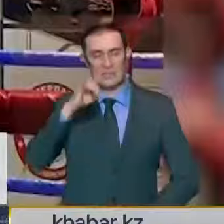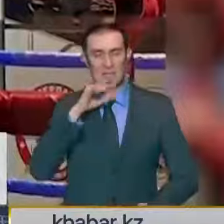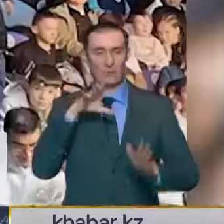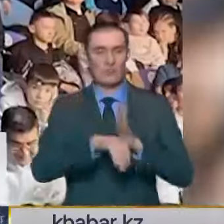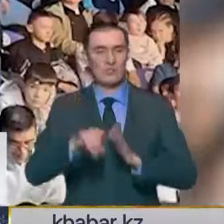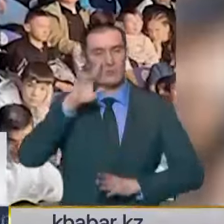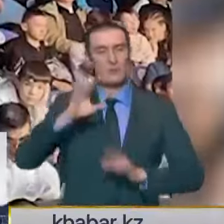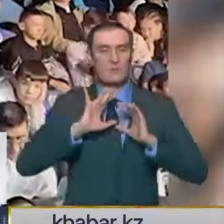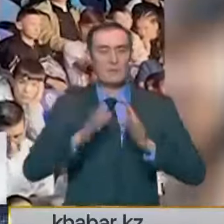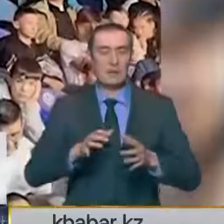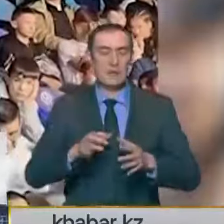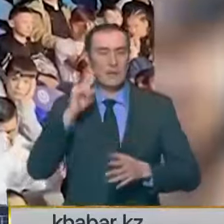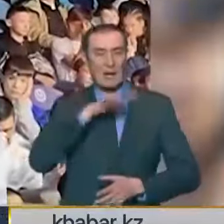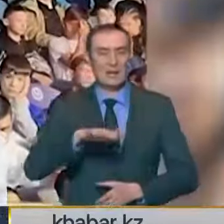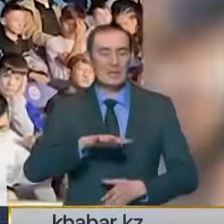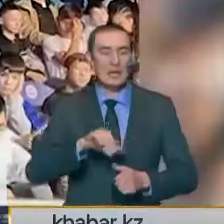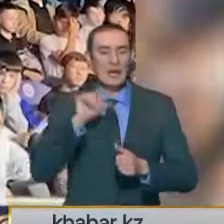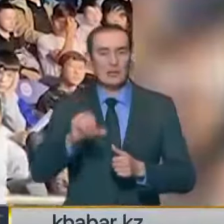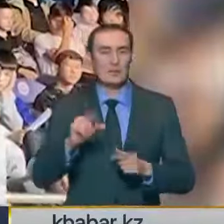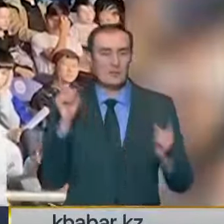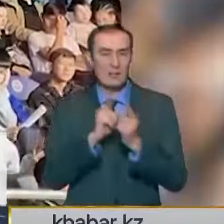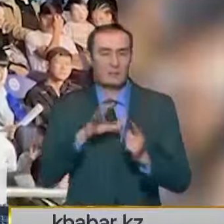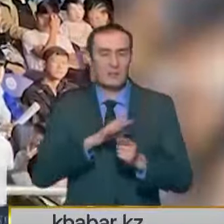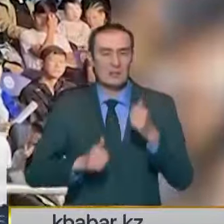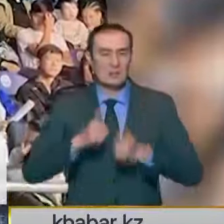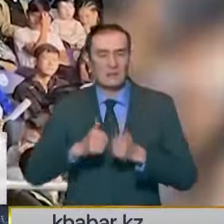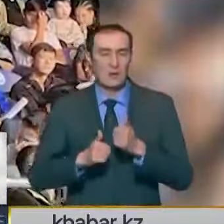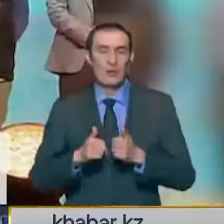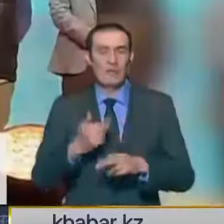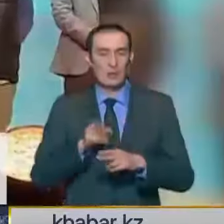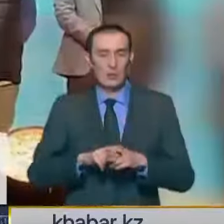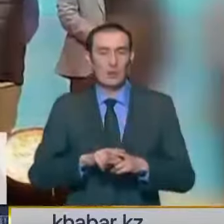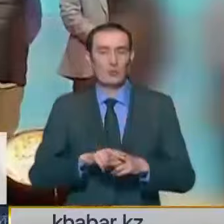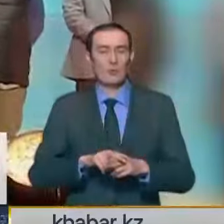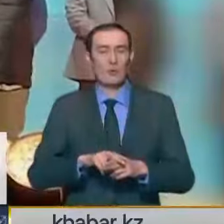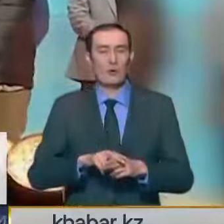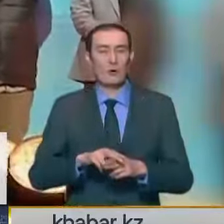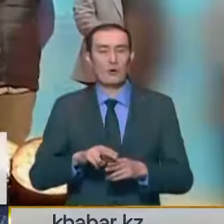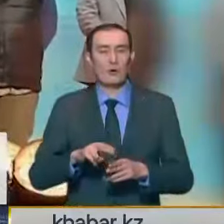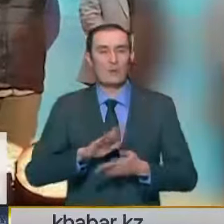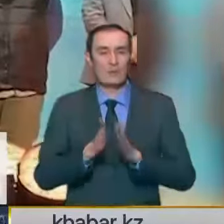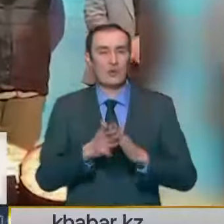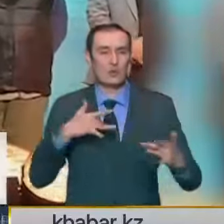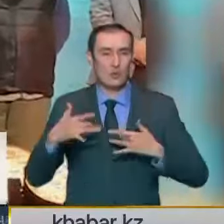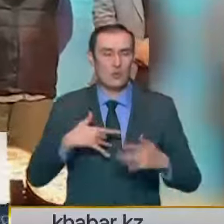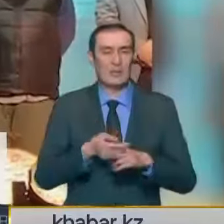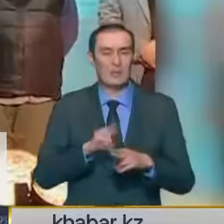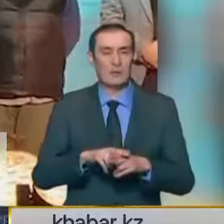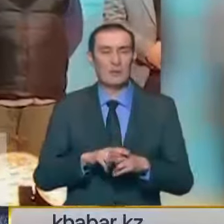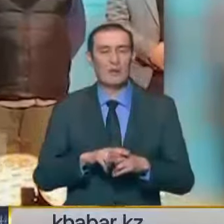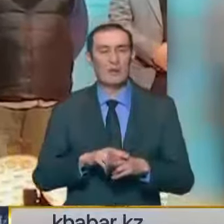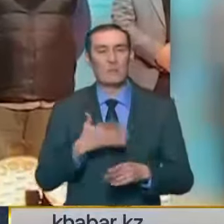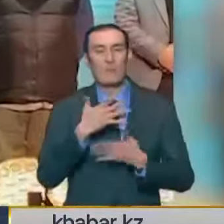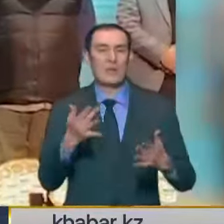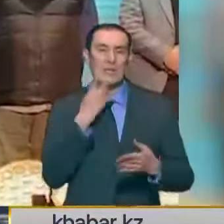включая чемпионов мира и Азии особенность Гала финала в том что это решающие схватки турниров которые проходят в определённой атмосфере шоу благодаря этому бои становятся намного